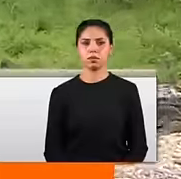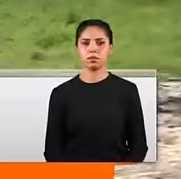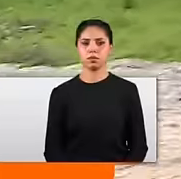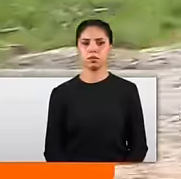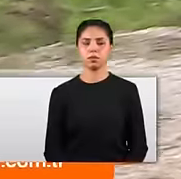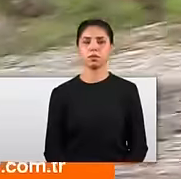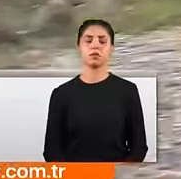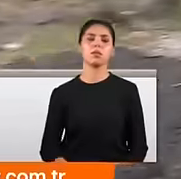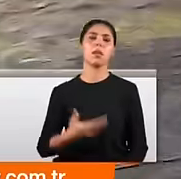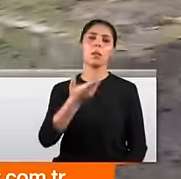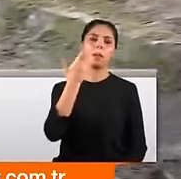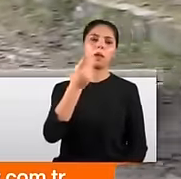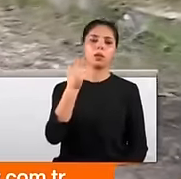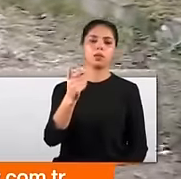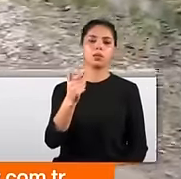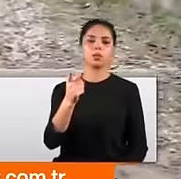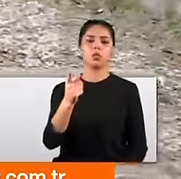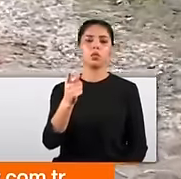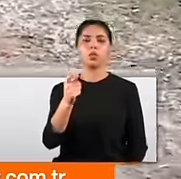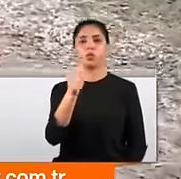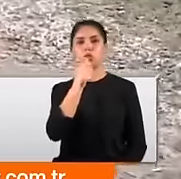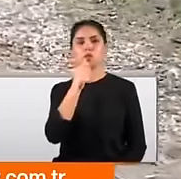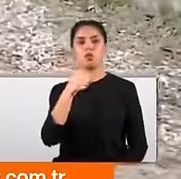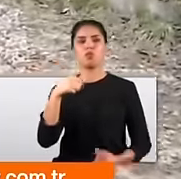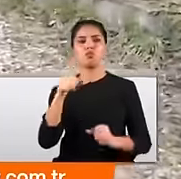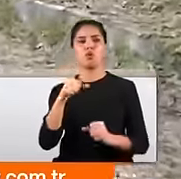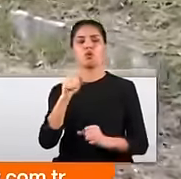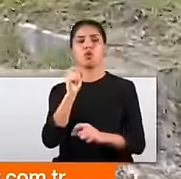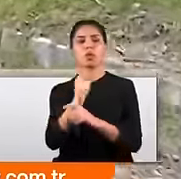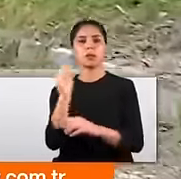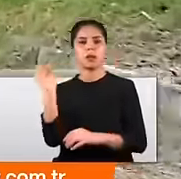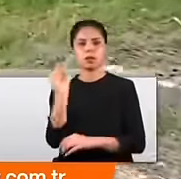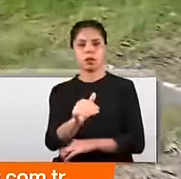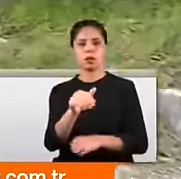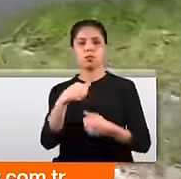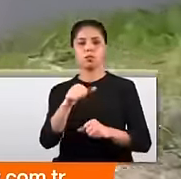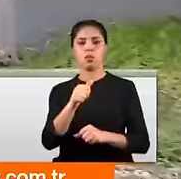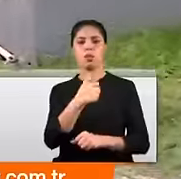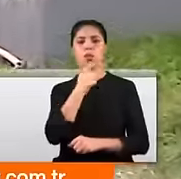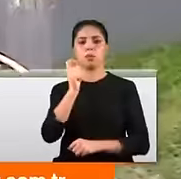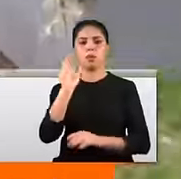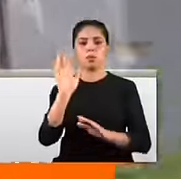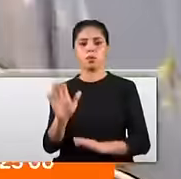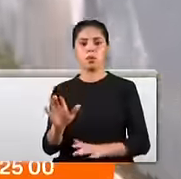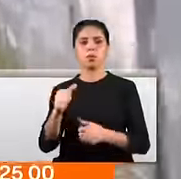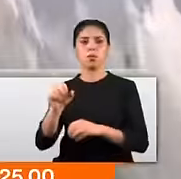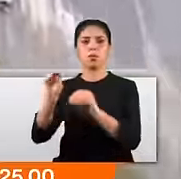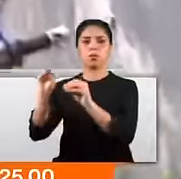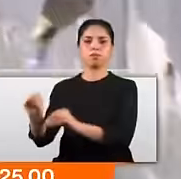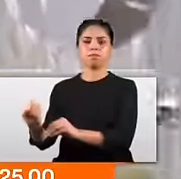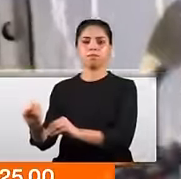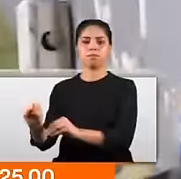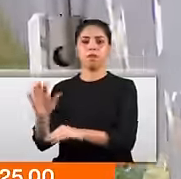şu anda siteye bir sipariş geldi, su gelecek, ancak motosikletli sürücü mecburen motosikleti burada bırakmak zorunda kaldı